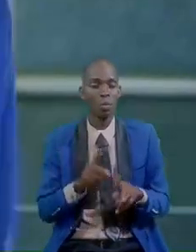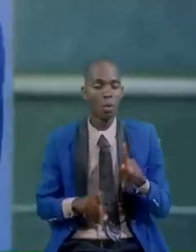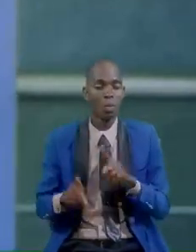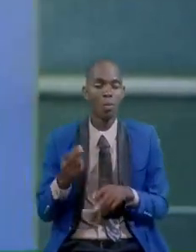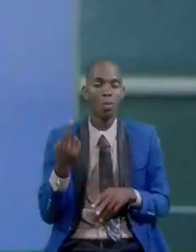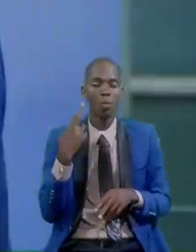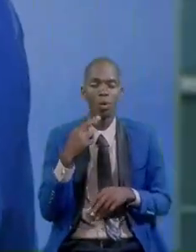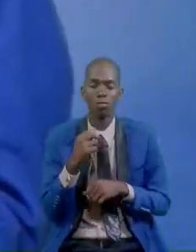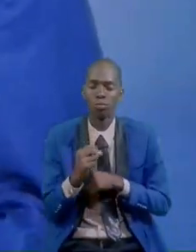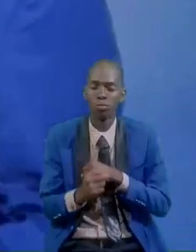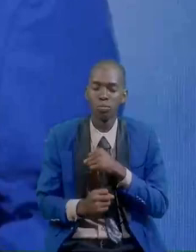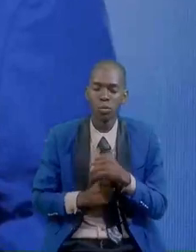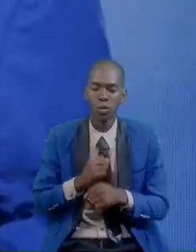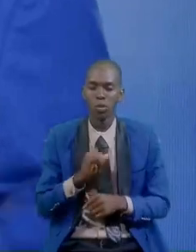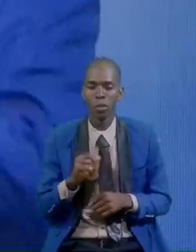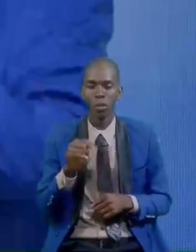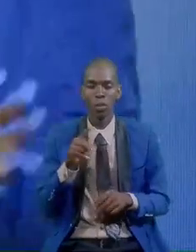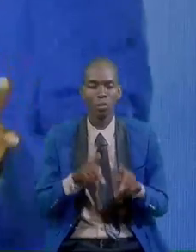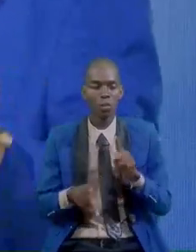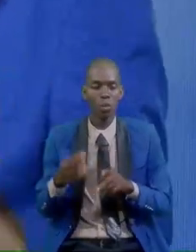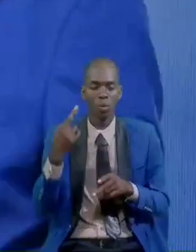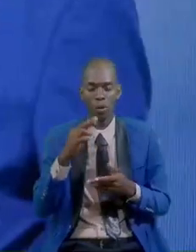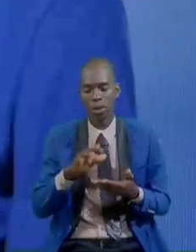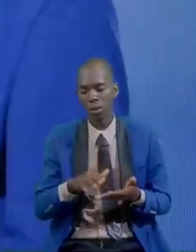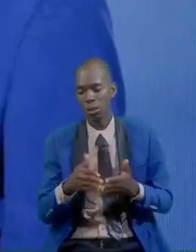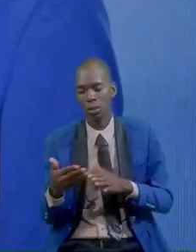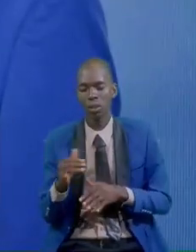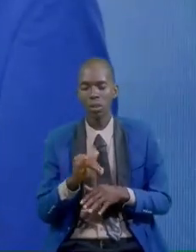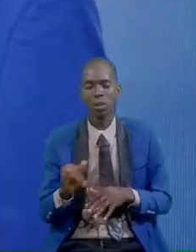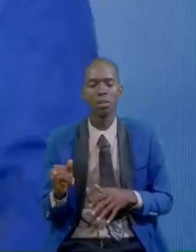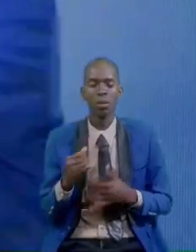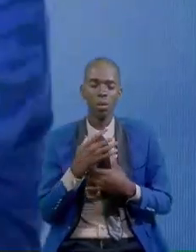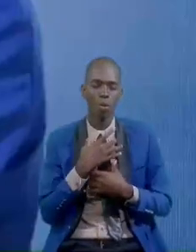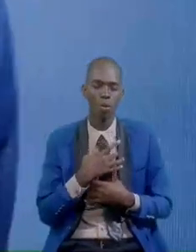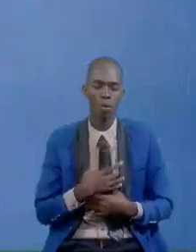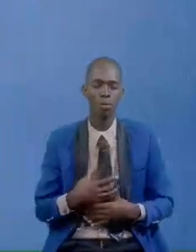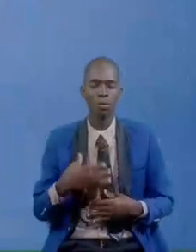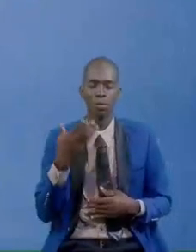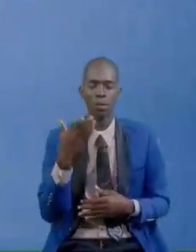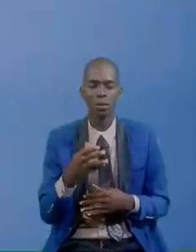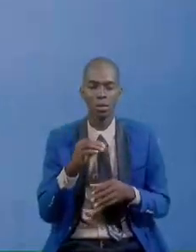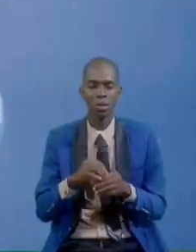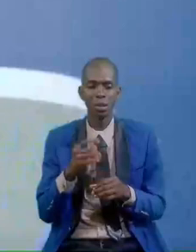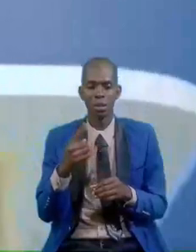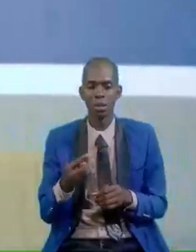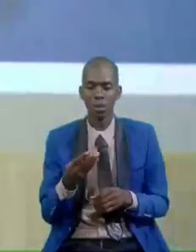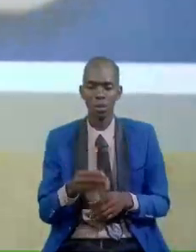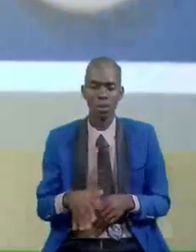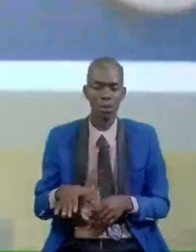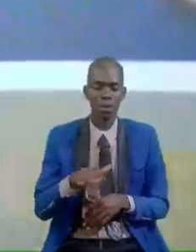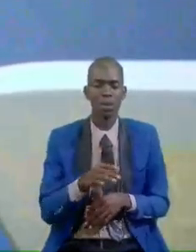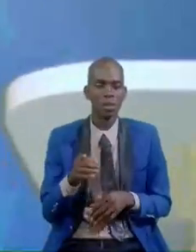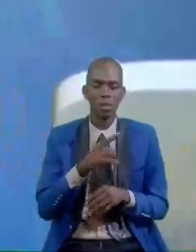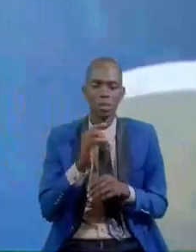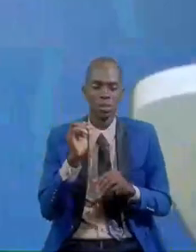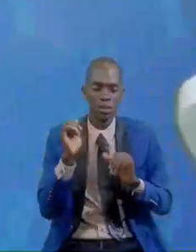Le peuple avait faim. Le peuple mourait. La famine était dans tout le pays. À peine